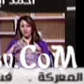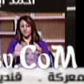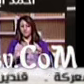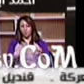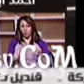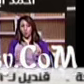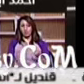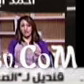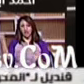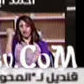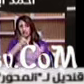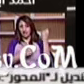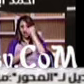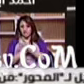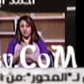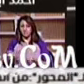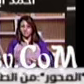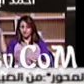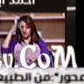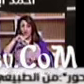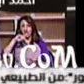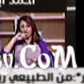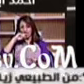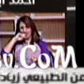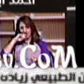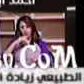هيحصل دم وهنن م عليه